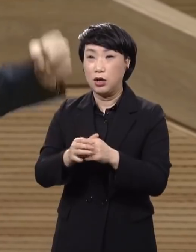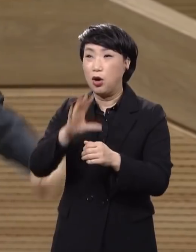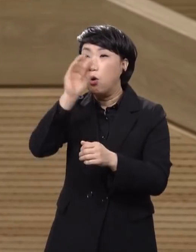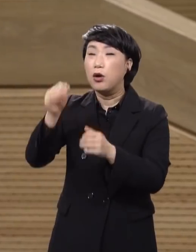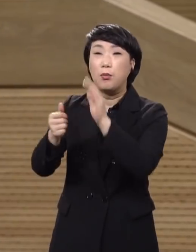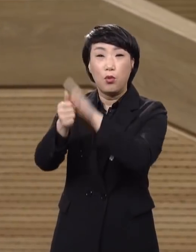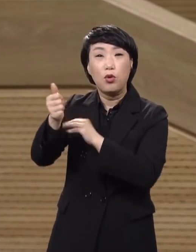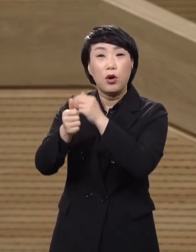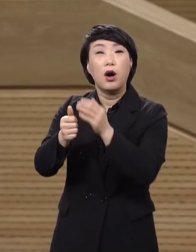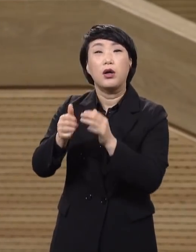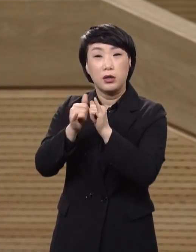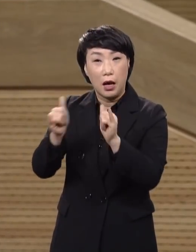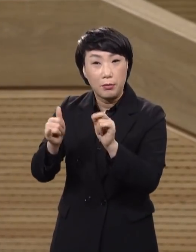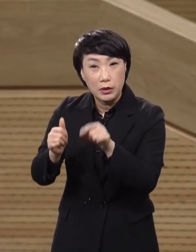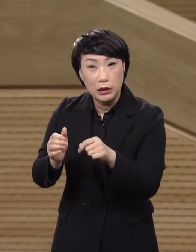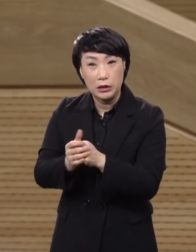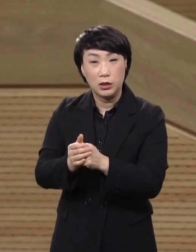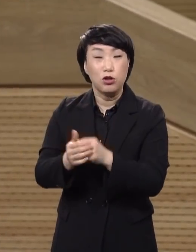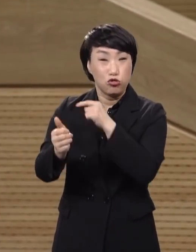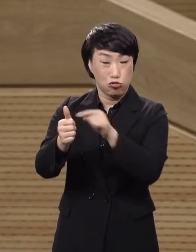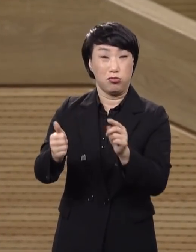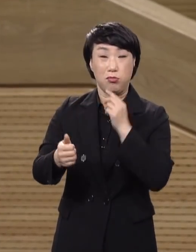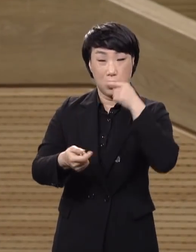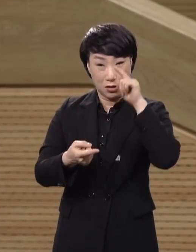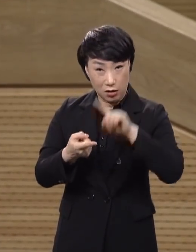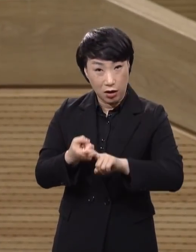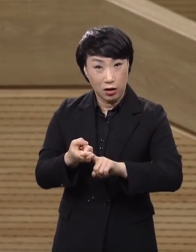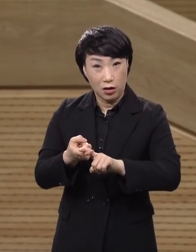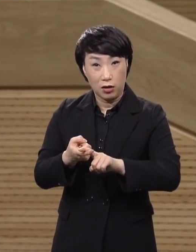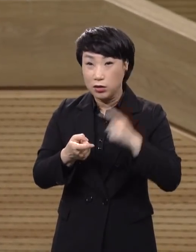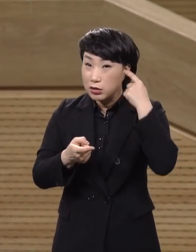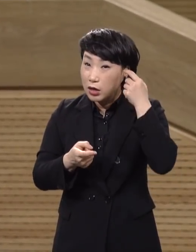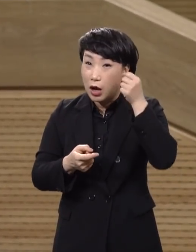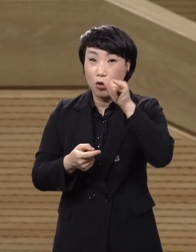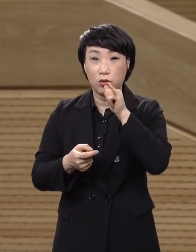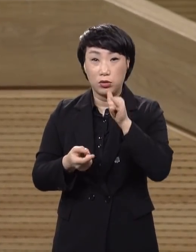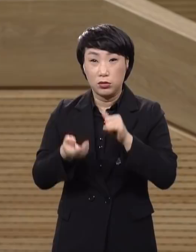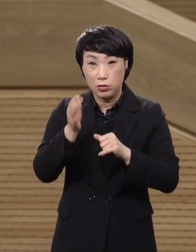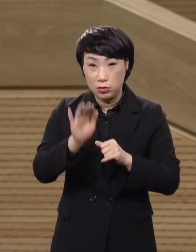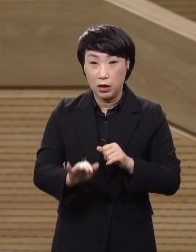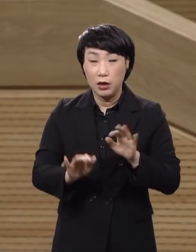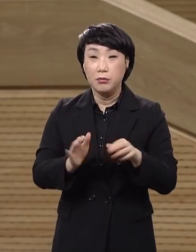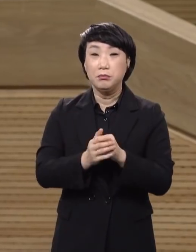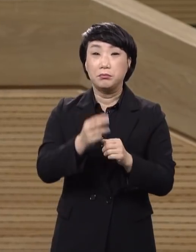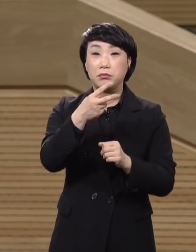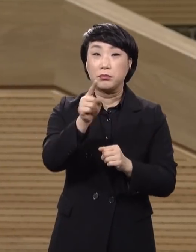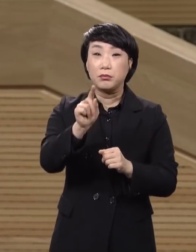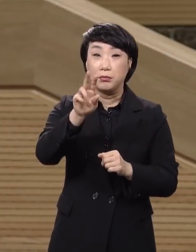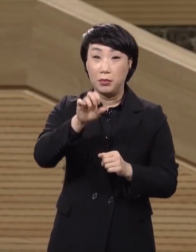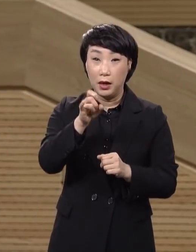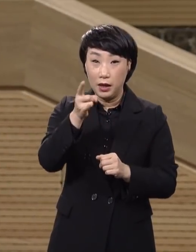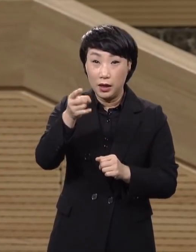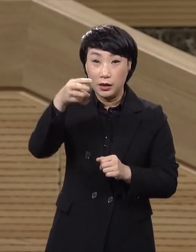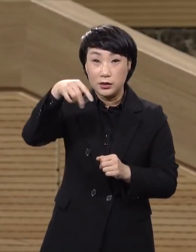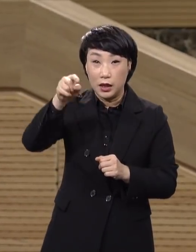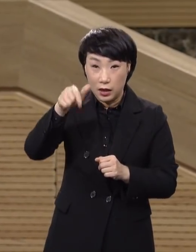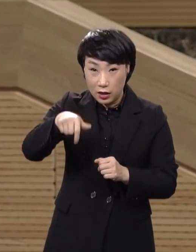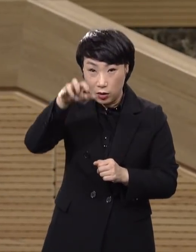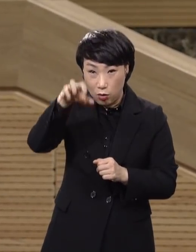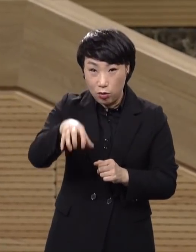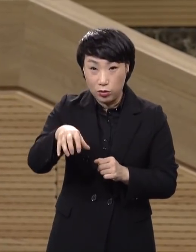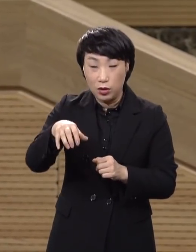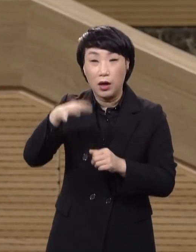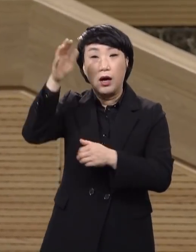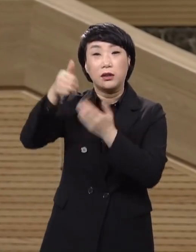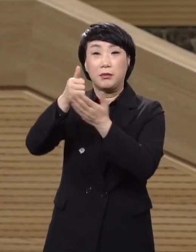신성을 모독하는 자야, 그는 죽어야 돼 했었는데 다메섹도 성에서 그분의